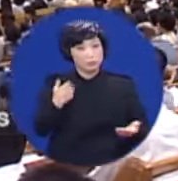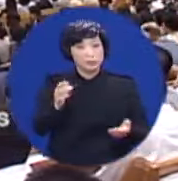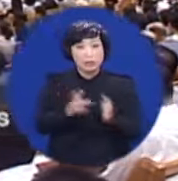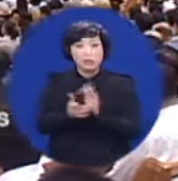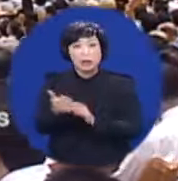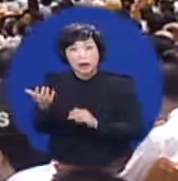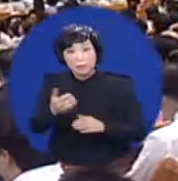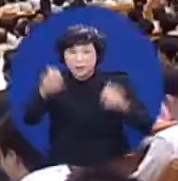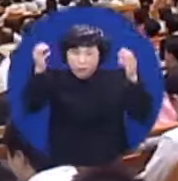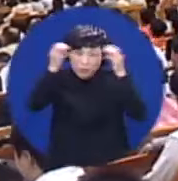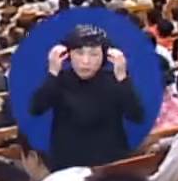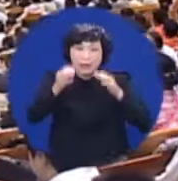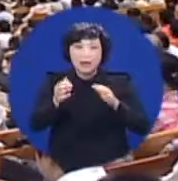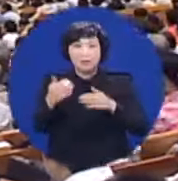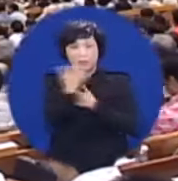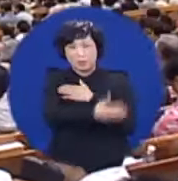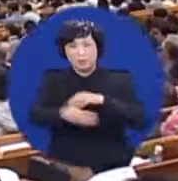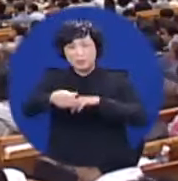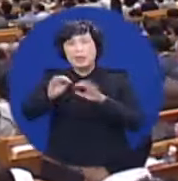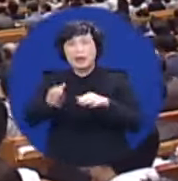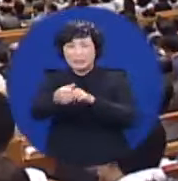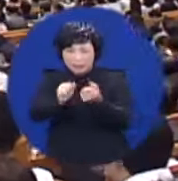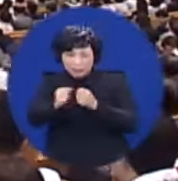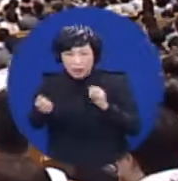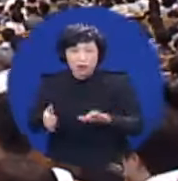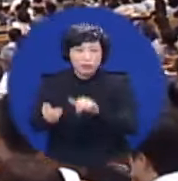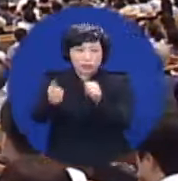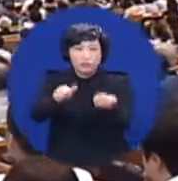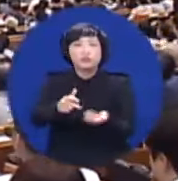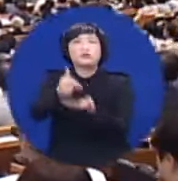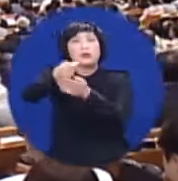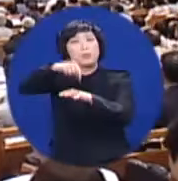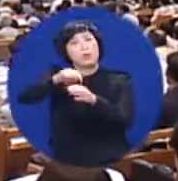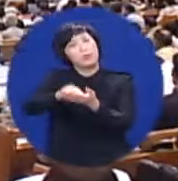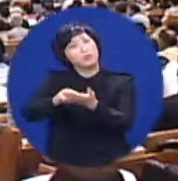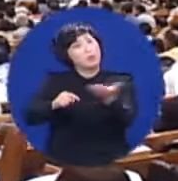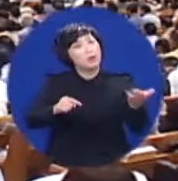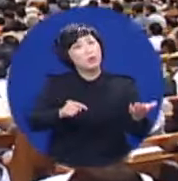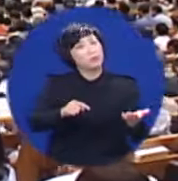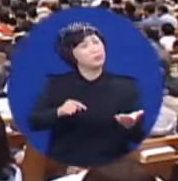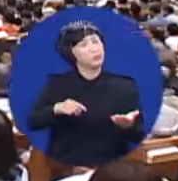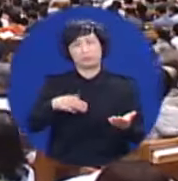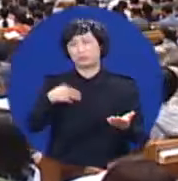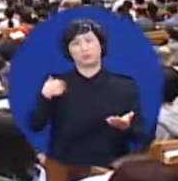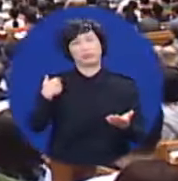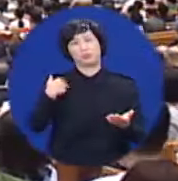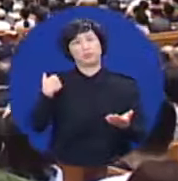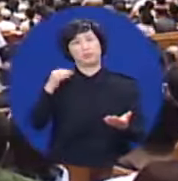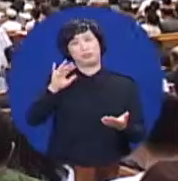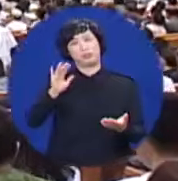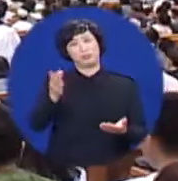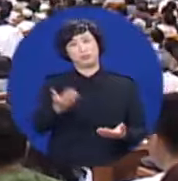아픔과 고난과 찢어짐을 당하신 주님 심정을 전혀 모르는